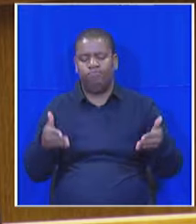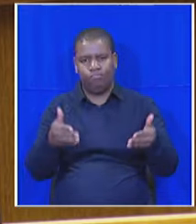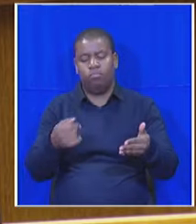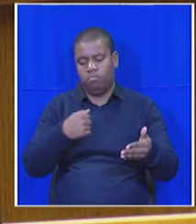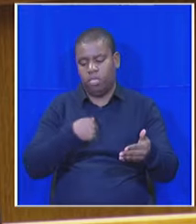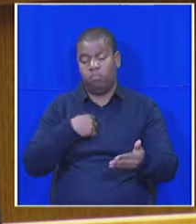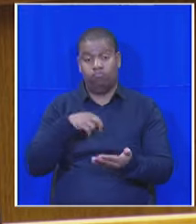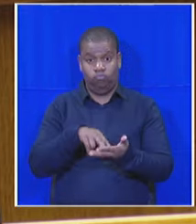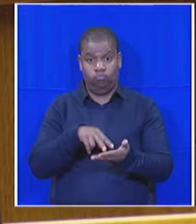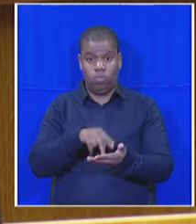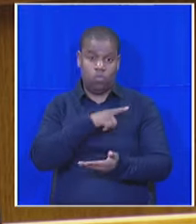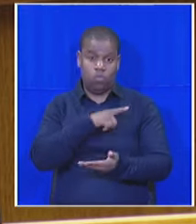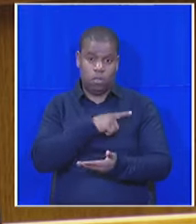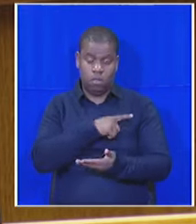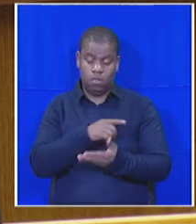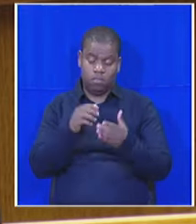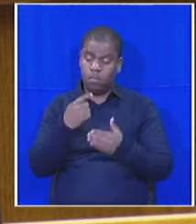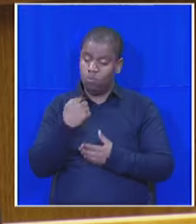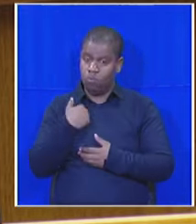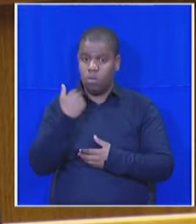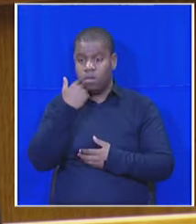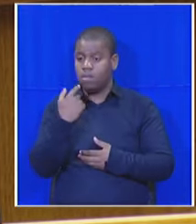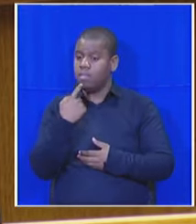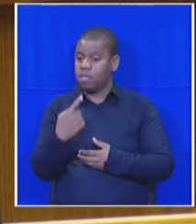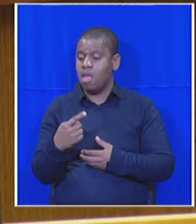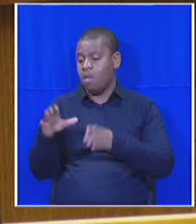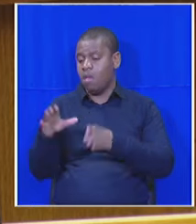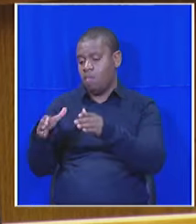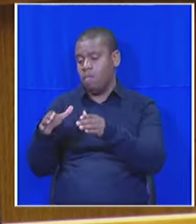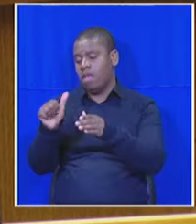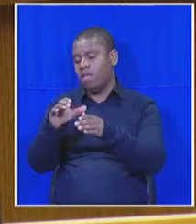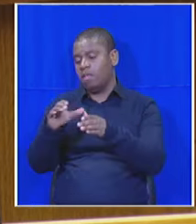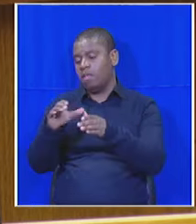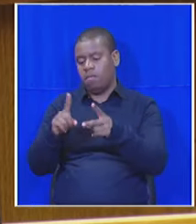iANC kunye nekomiti ziyayixhasa